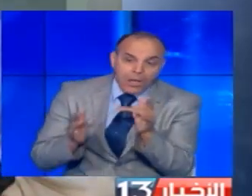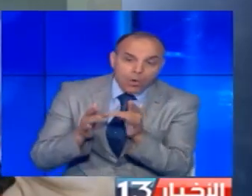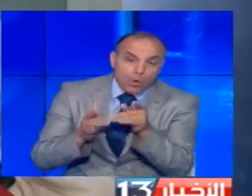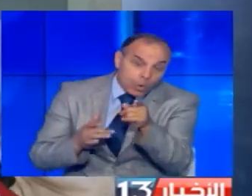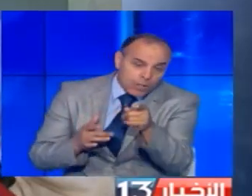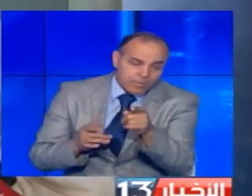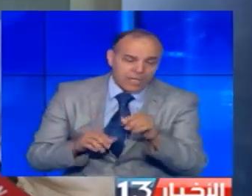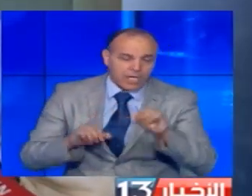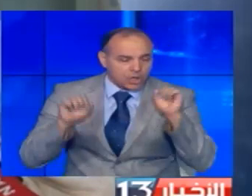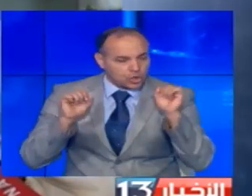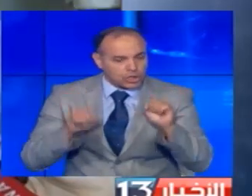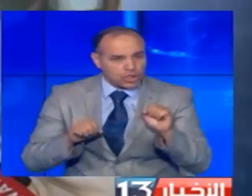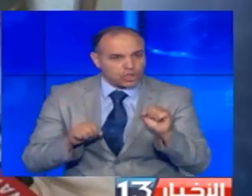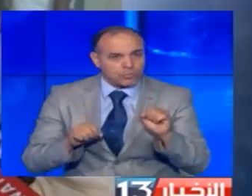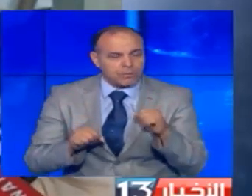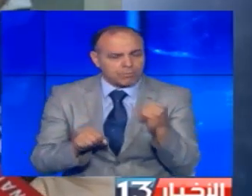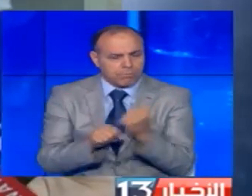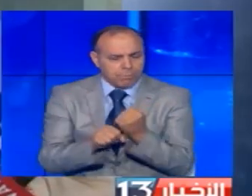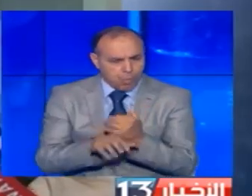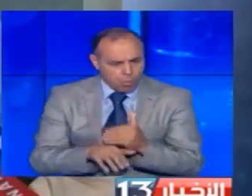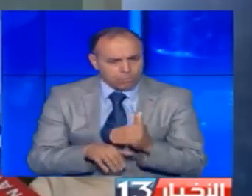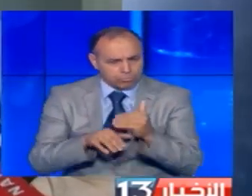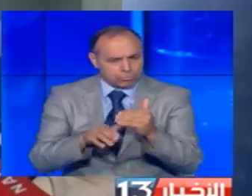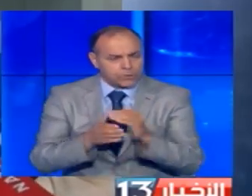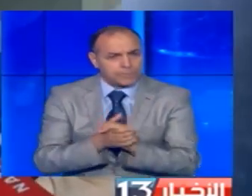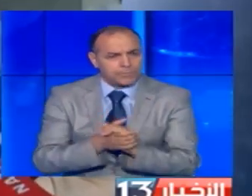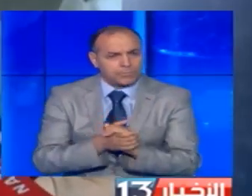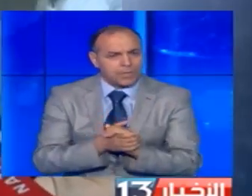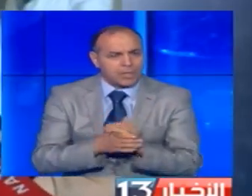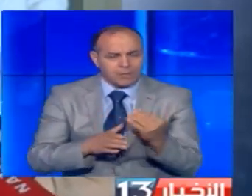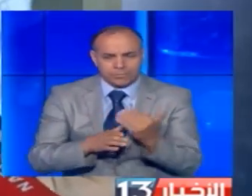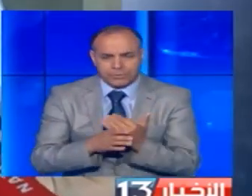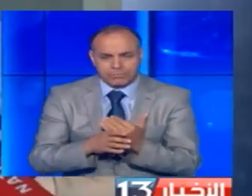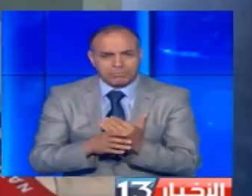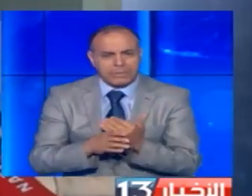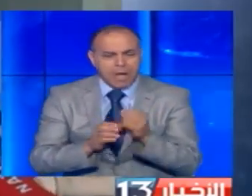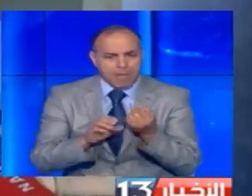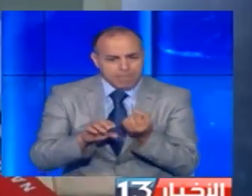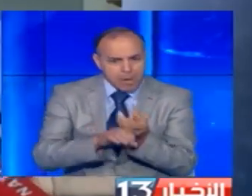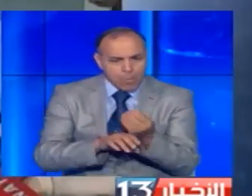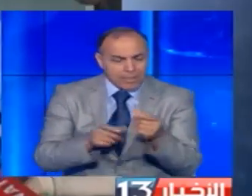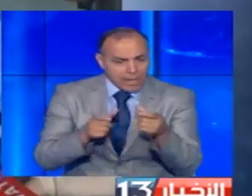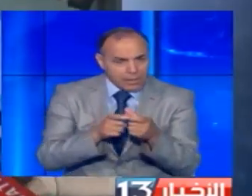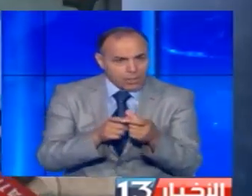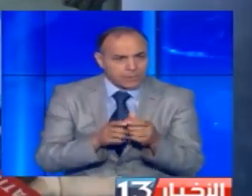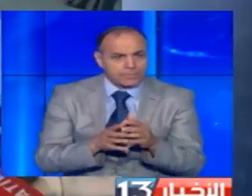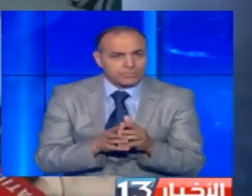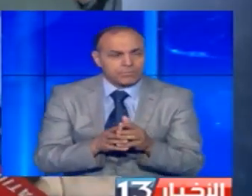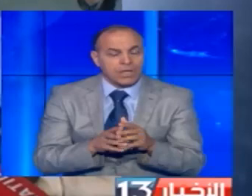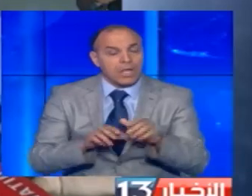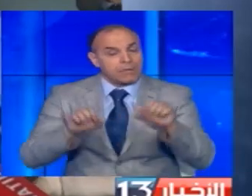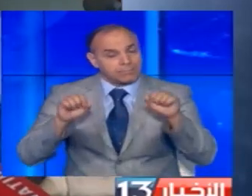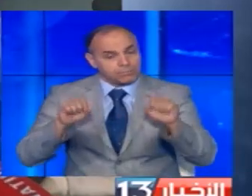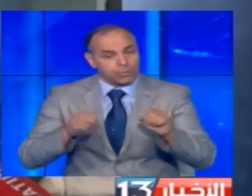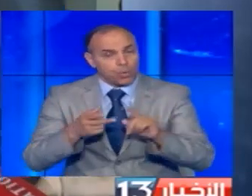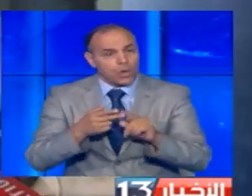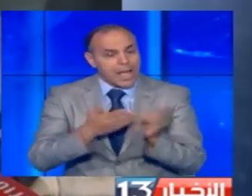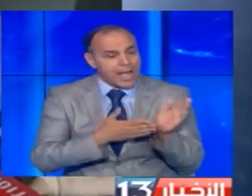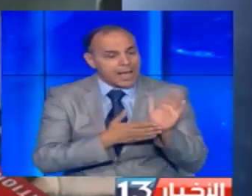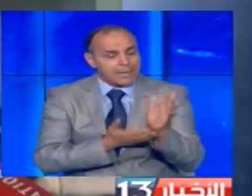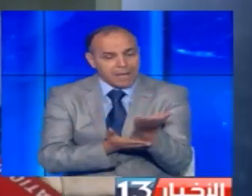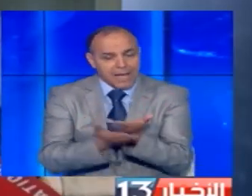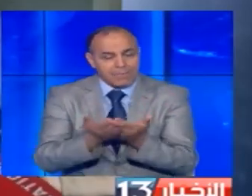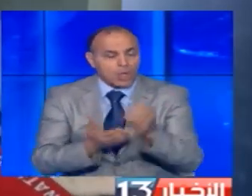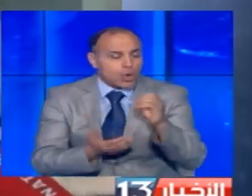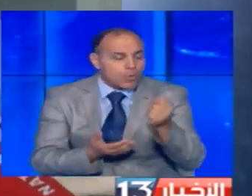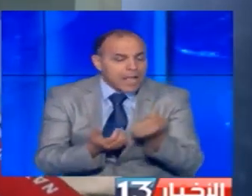يمكن ان تاتي معناتها التداخل بين انظمه المعلومات تع الدوله بشيء ما كنا ايضا بشان قدم خدمات